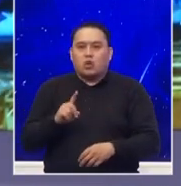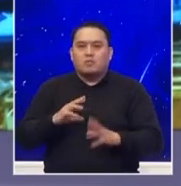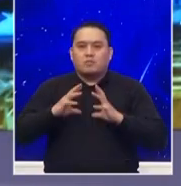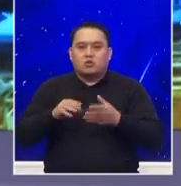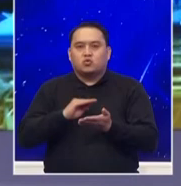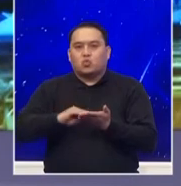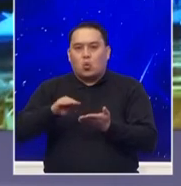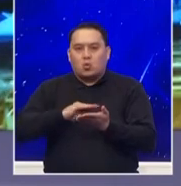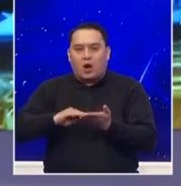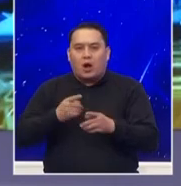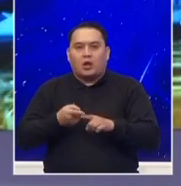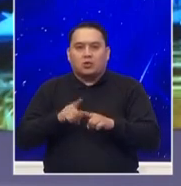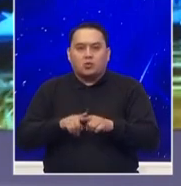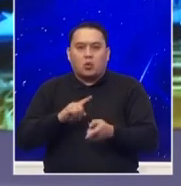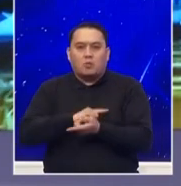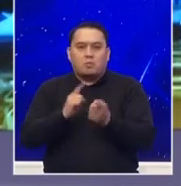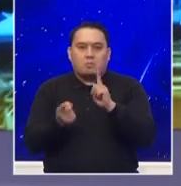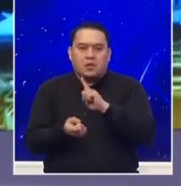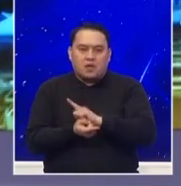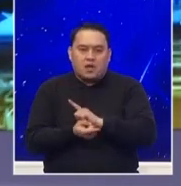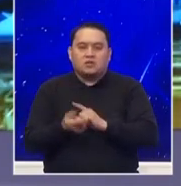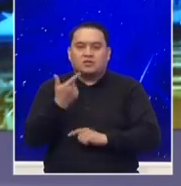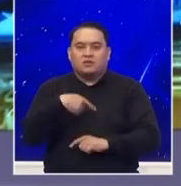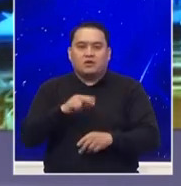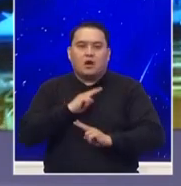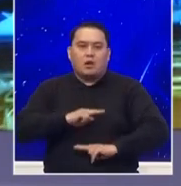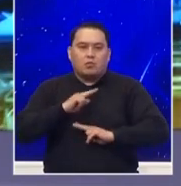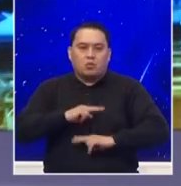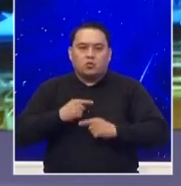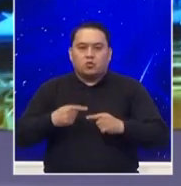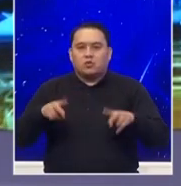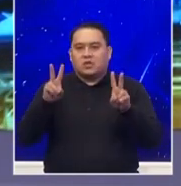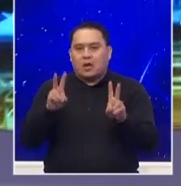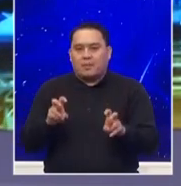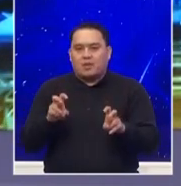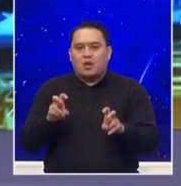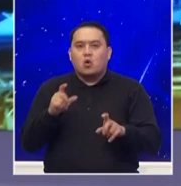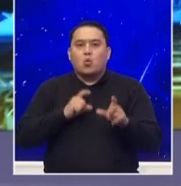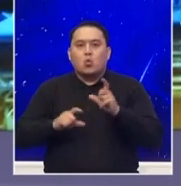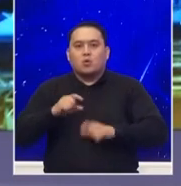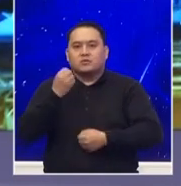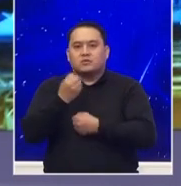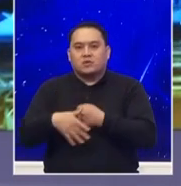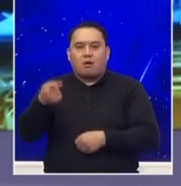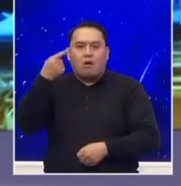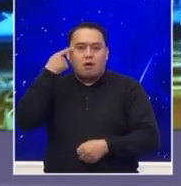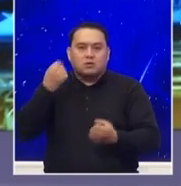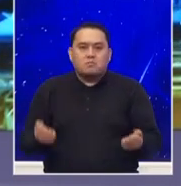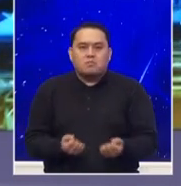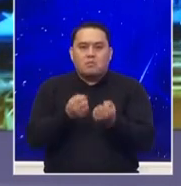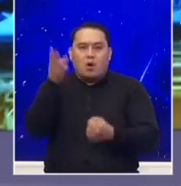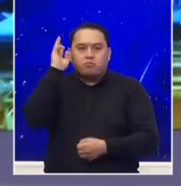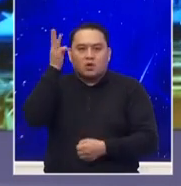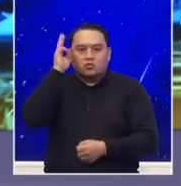мировая журналистика, которая также меняет свои взгляды на освещение той или иной темы. Университетом Центральной Азии при поддержке